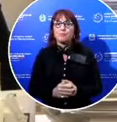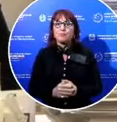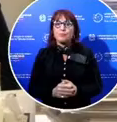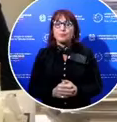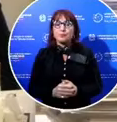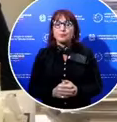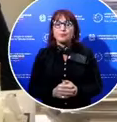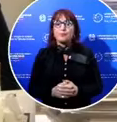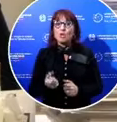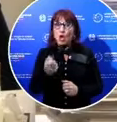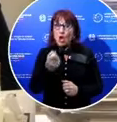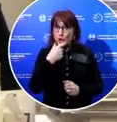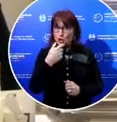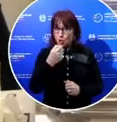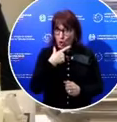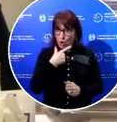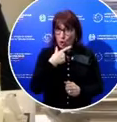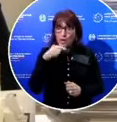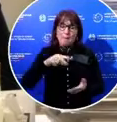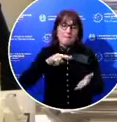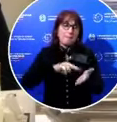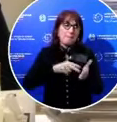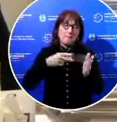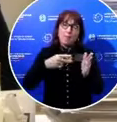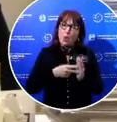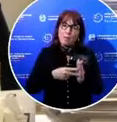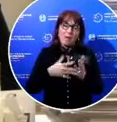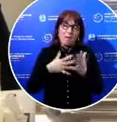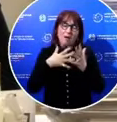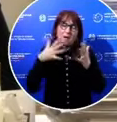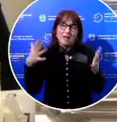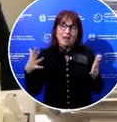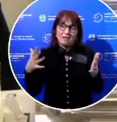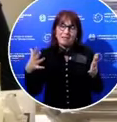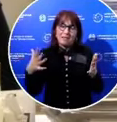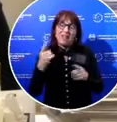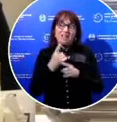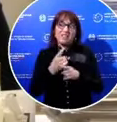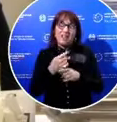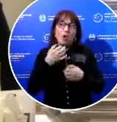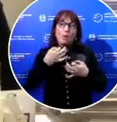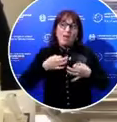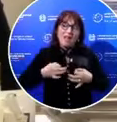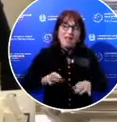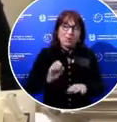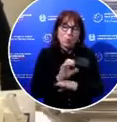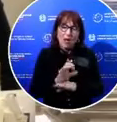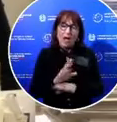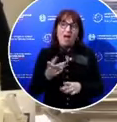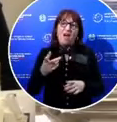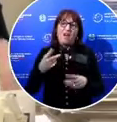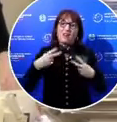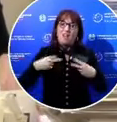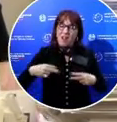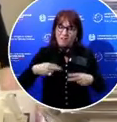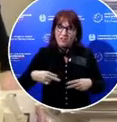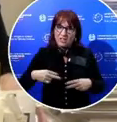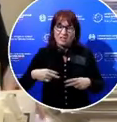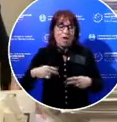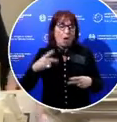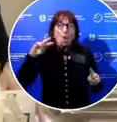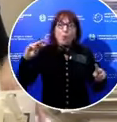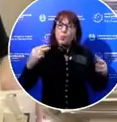è principalmente un grande problema di educazione alla vita e ai suoi valori. da ogni punto